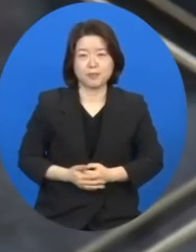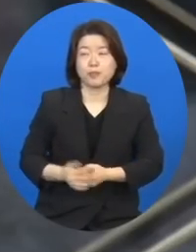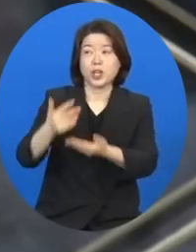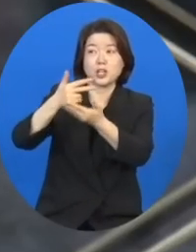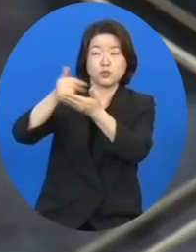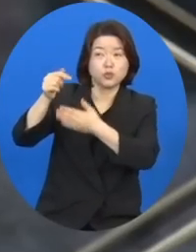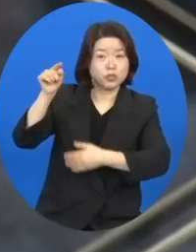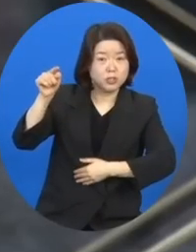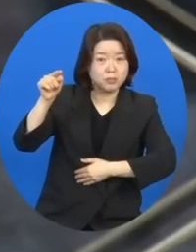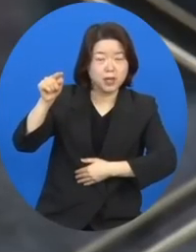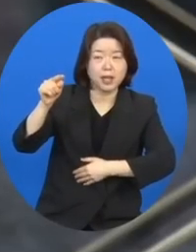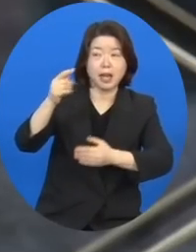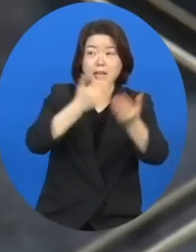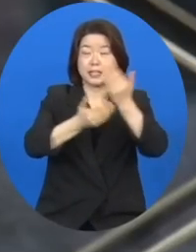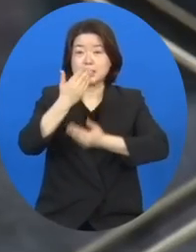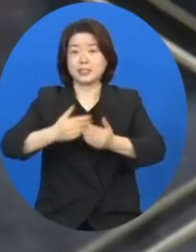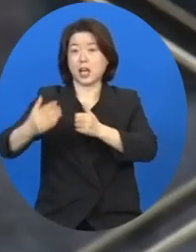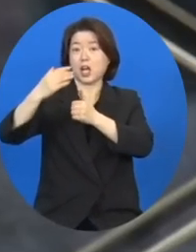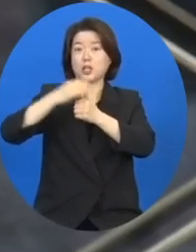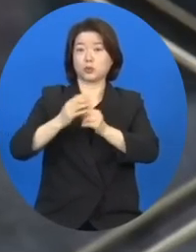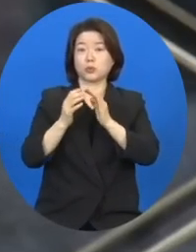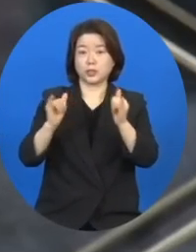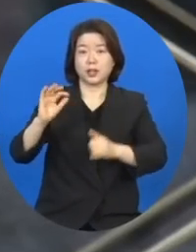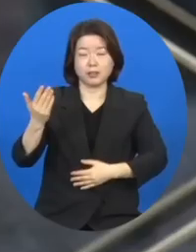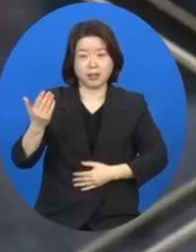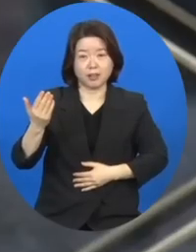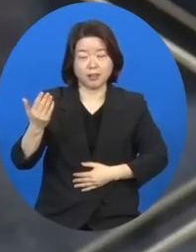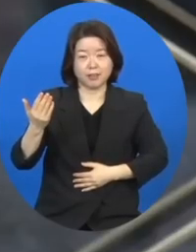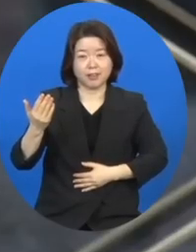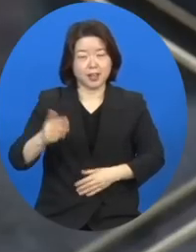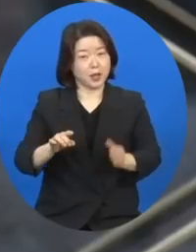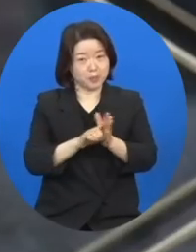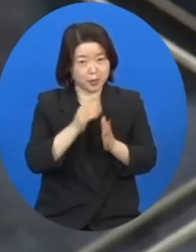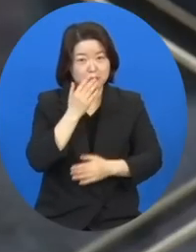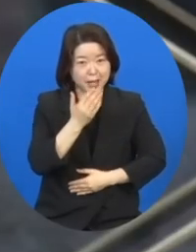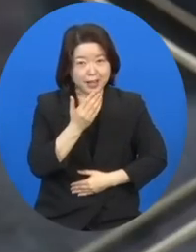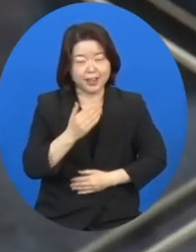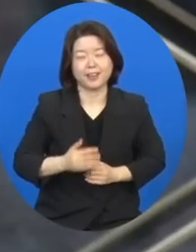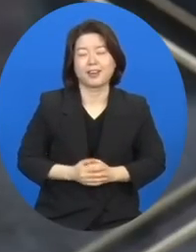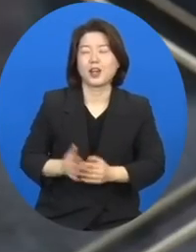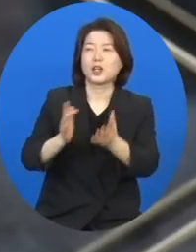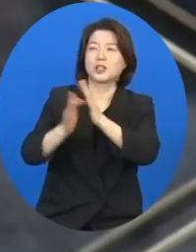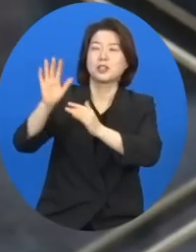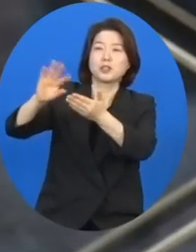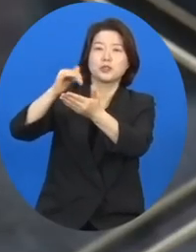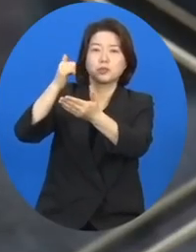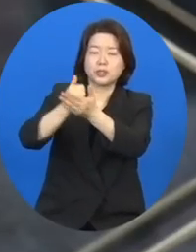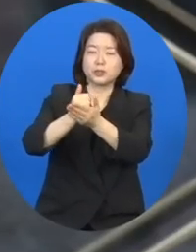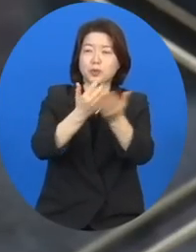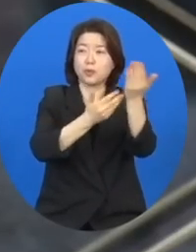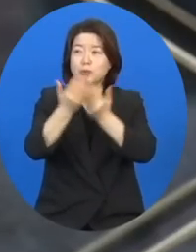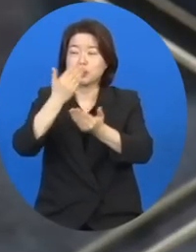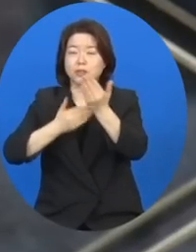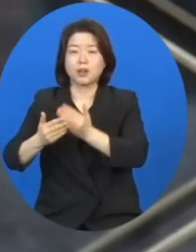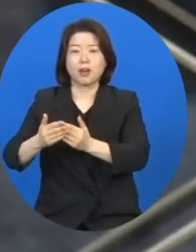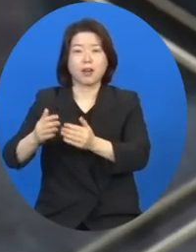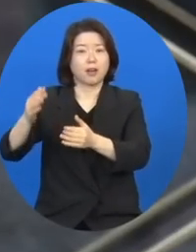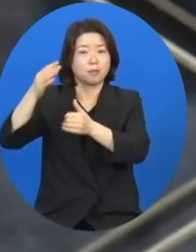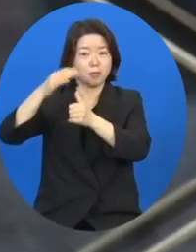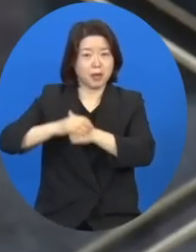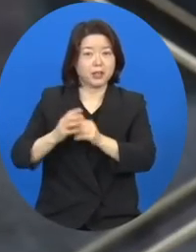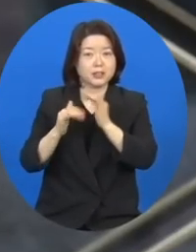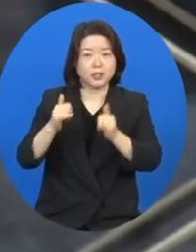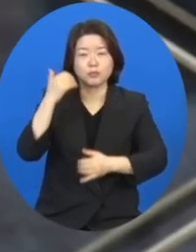주님의 뭐예요? 상속자가 되었다는 것입니다. 믿으십니까? 예수 그리스도의 상속자가 바로 여러분들이라는